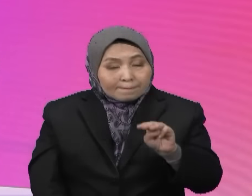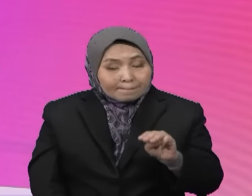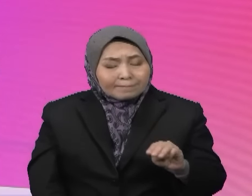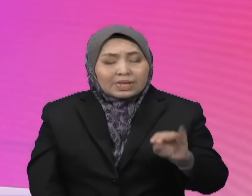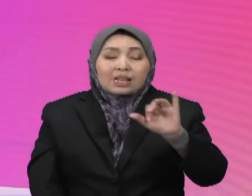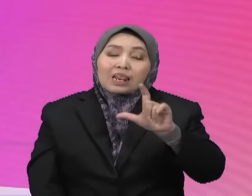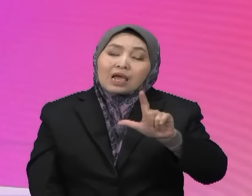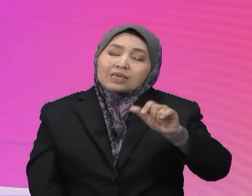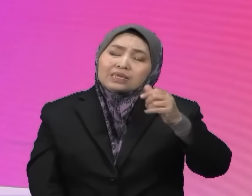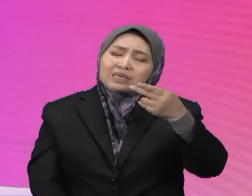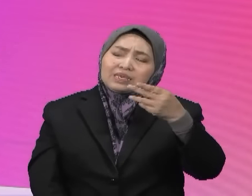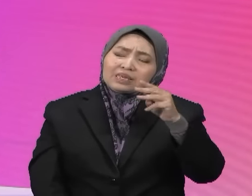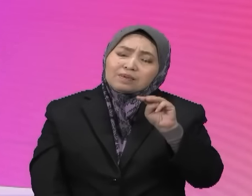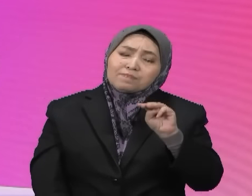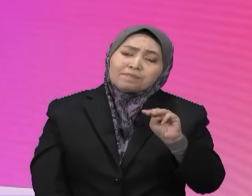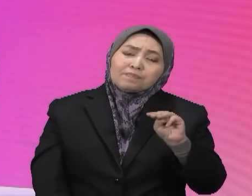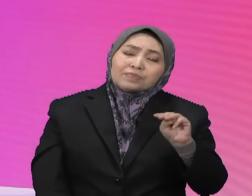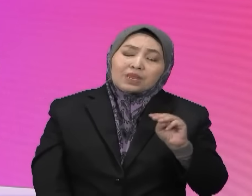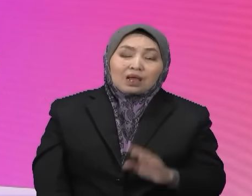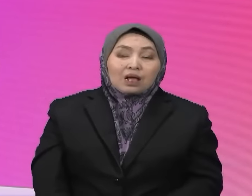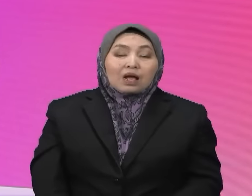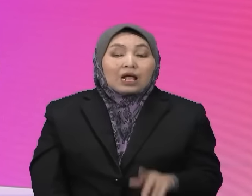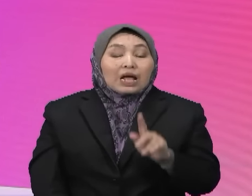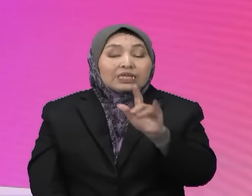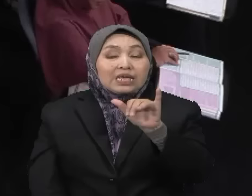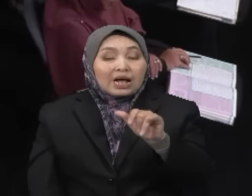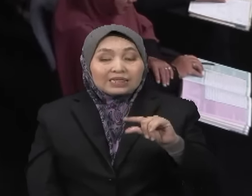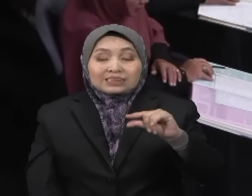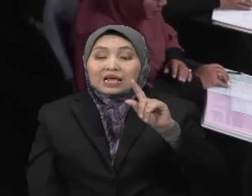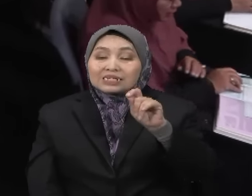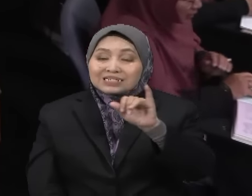raja'tum ilaihim. Silakan.